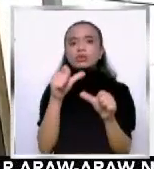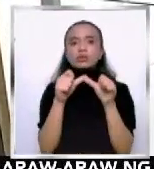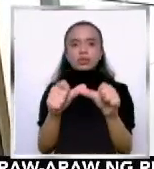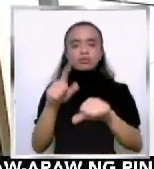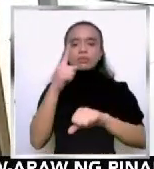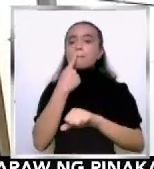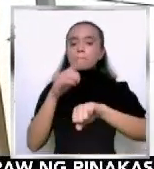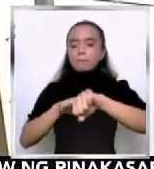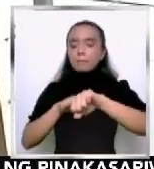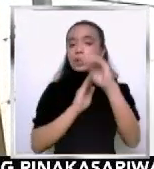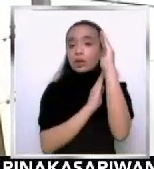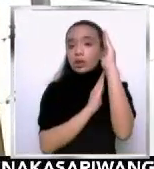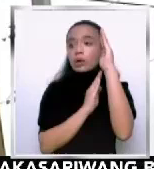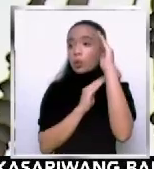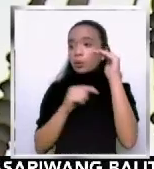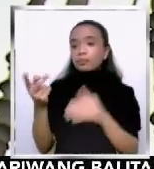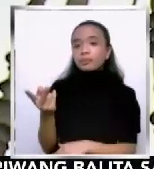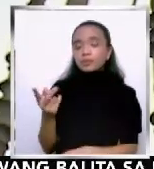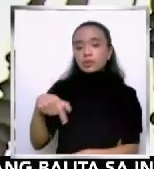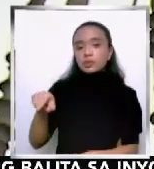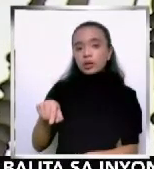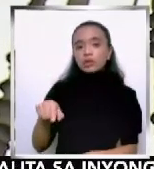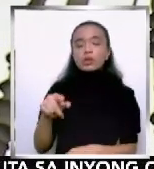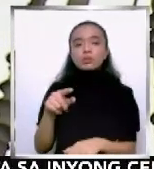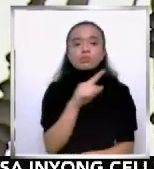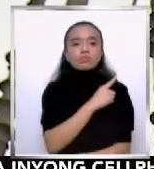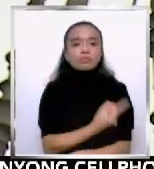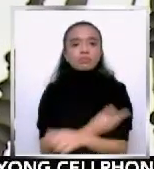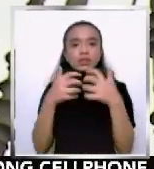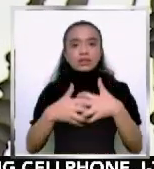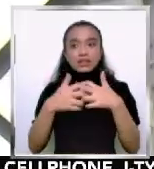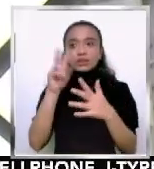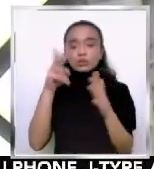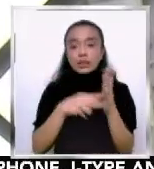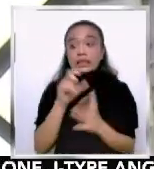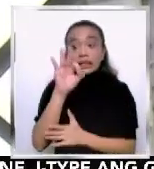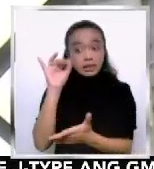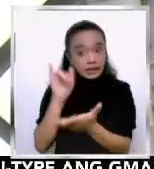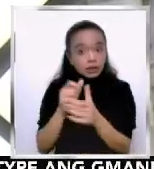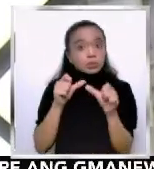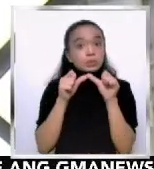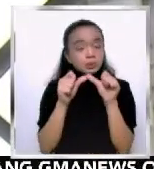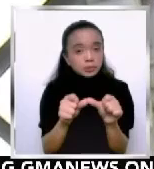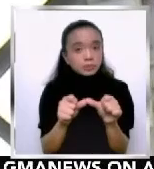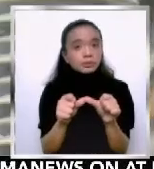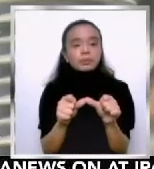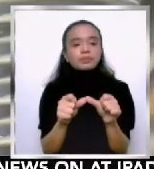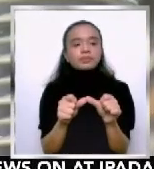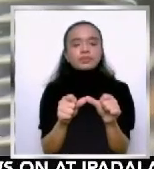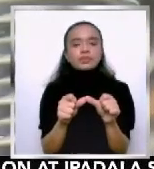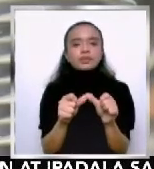yung synchronization nila. That's almost 2,000 megawatts. Pag natuloy yan, hindi na tumawag ang red